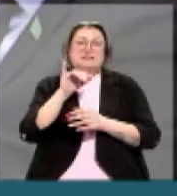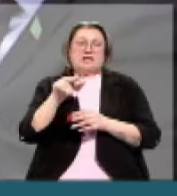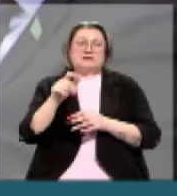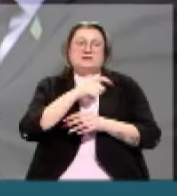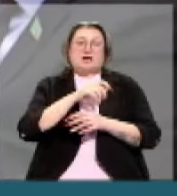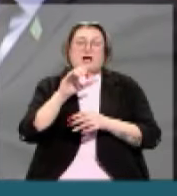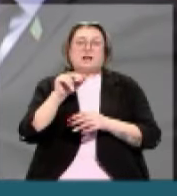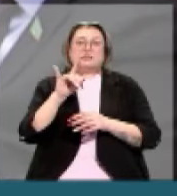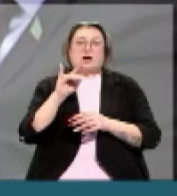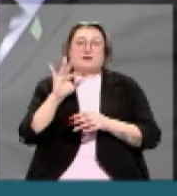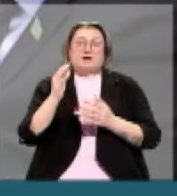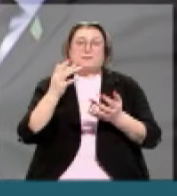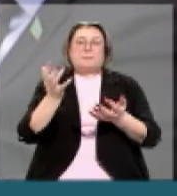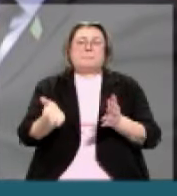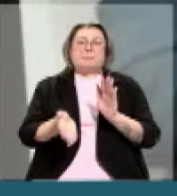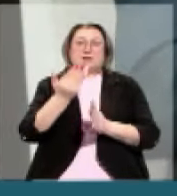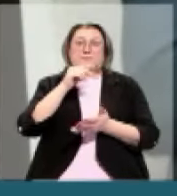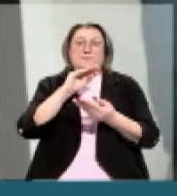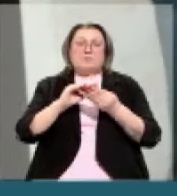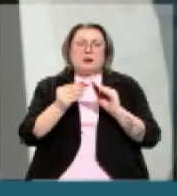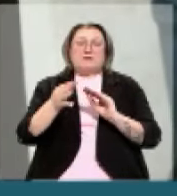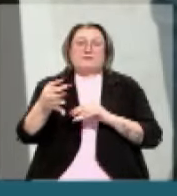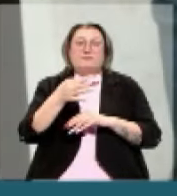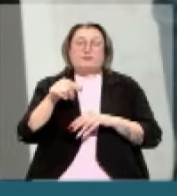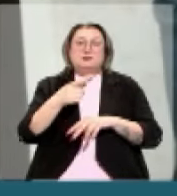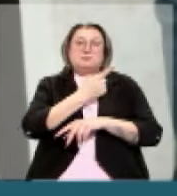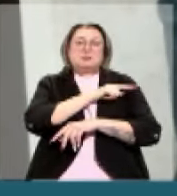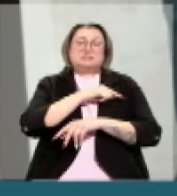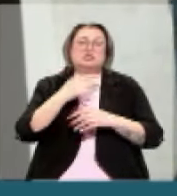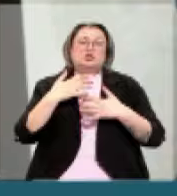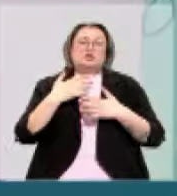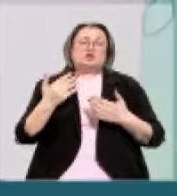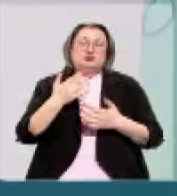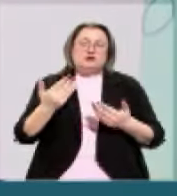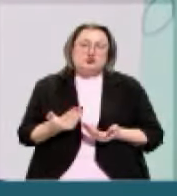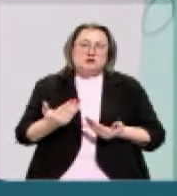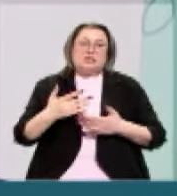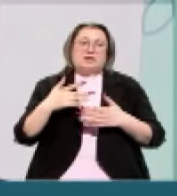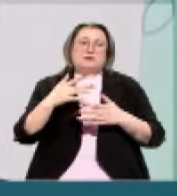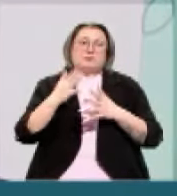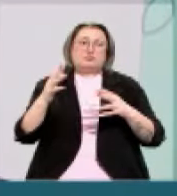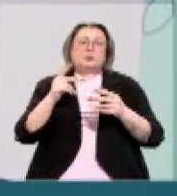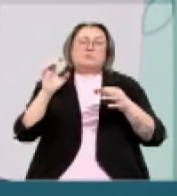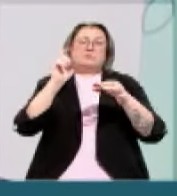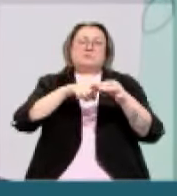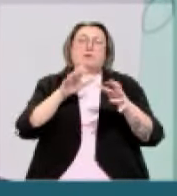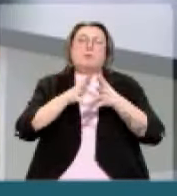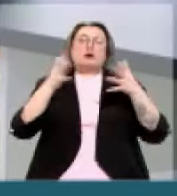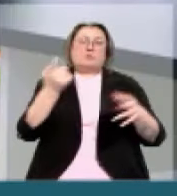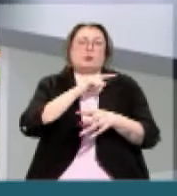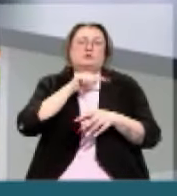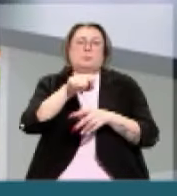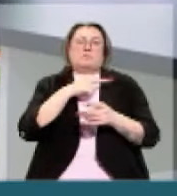Ақмарал Әлназарова медицина саласындағы қордаланған мәселелерді көтерді. Тұрғындар сапалы медициналық көмек аламыз деп,